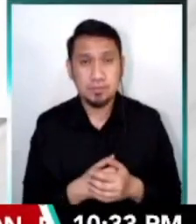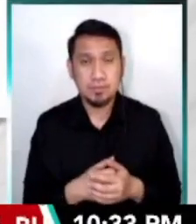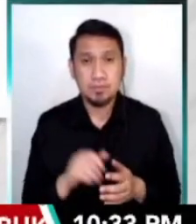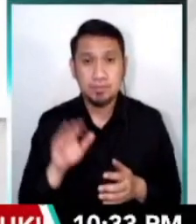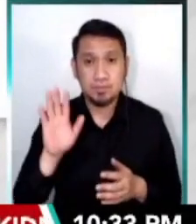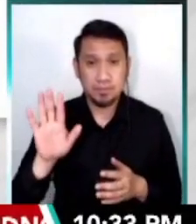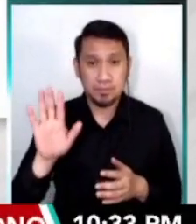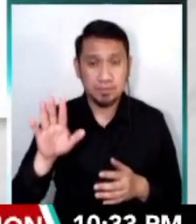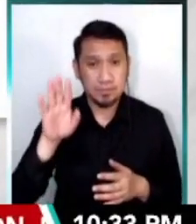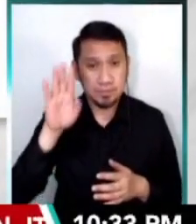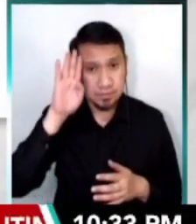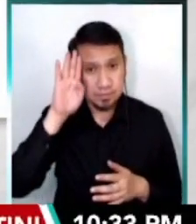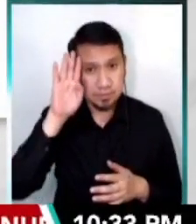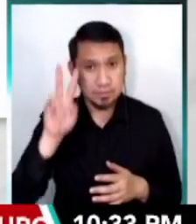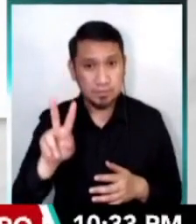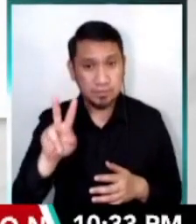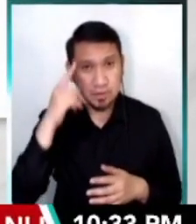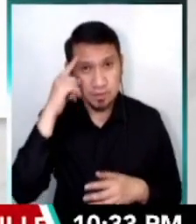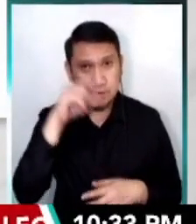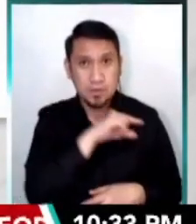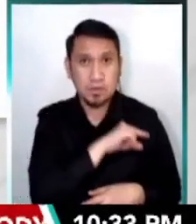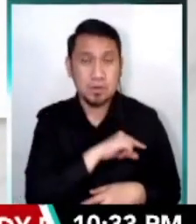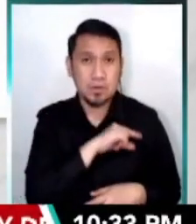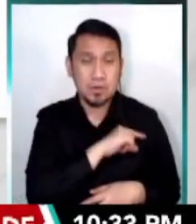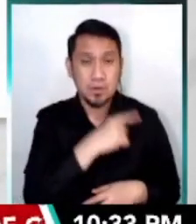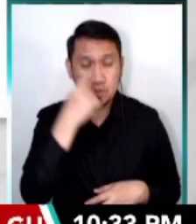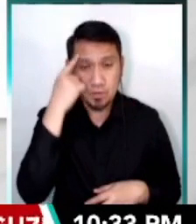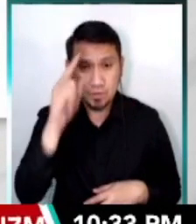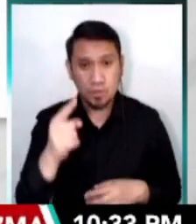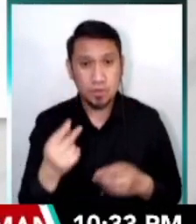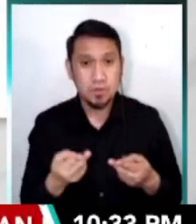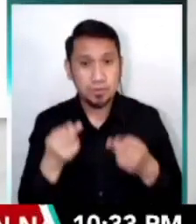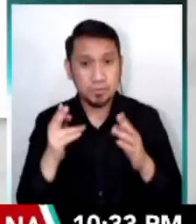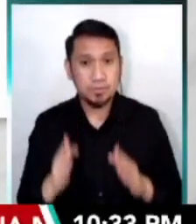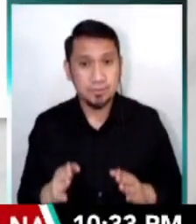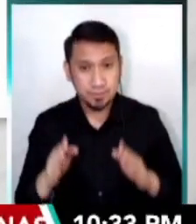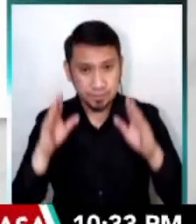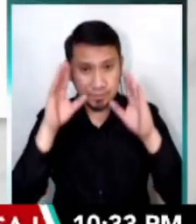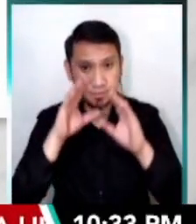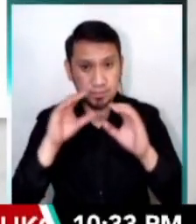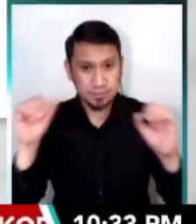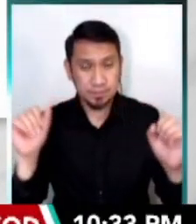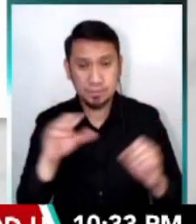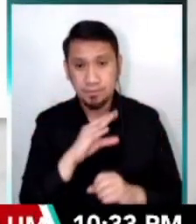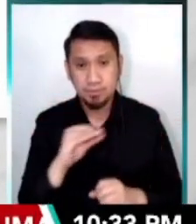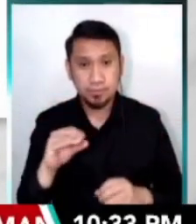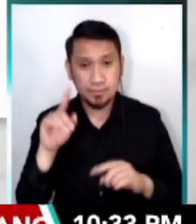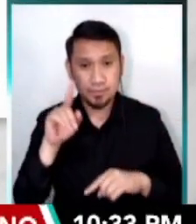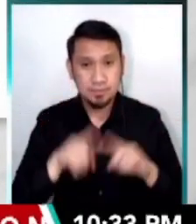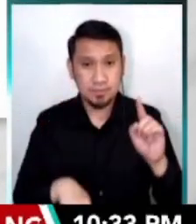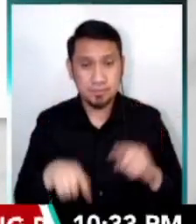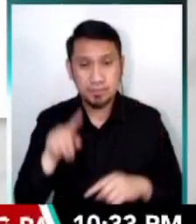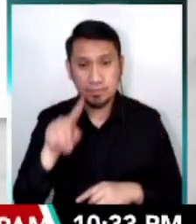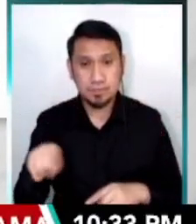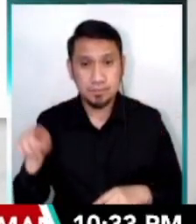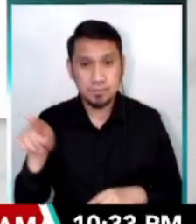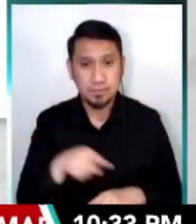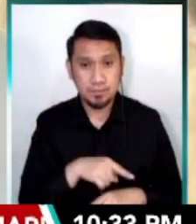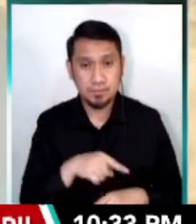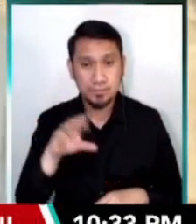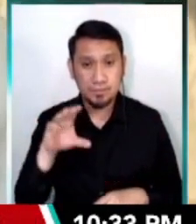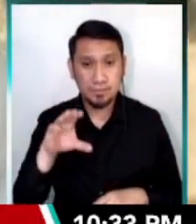ng qualifications para kumandidato sa pagkapangulo at wala itong disqualification base sa konstitusyon at mga